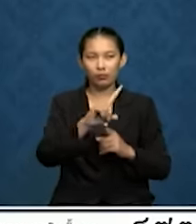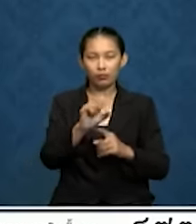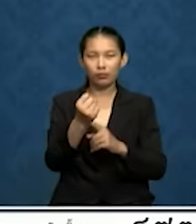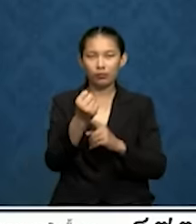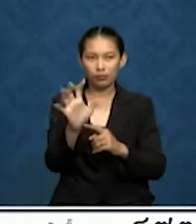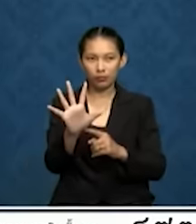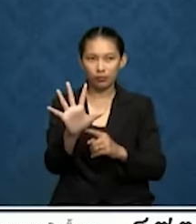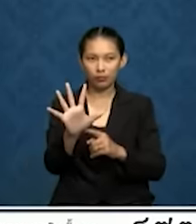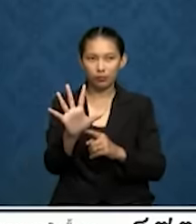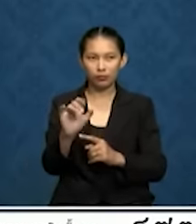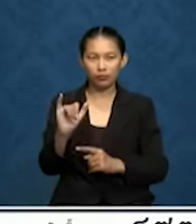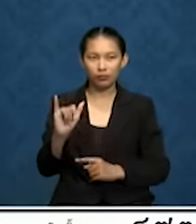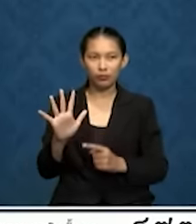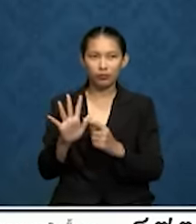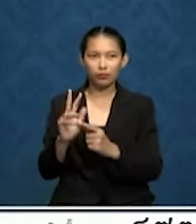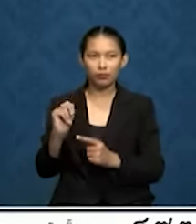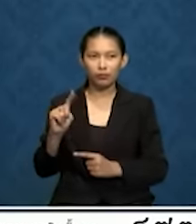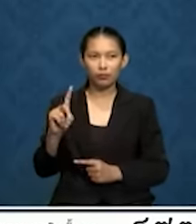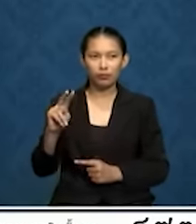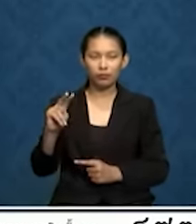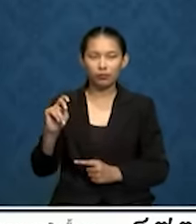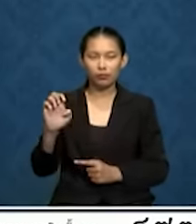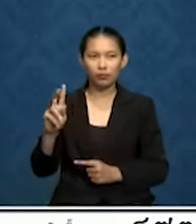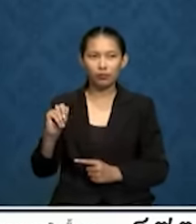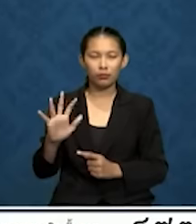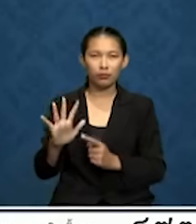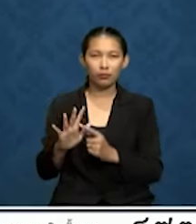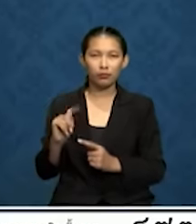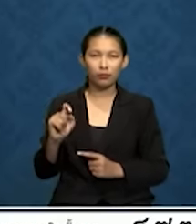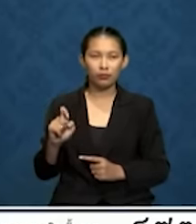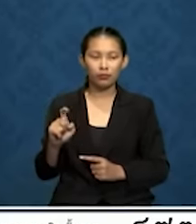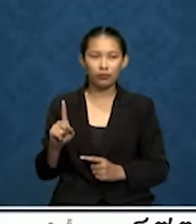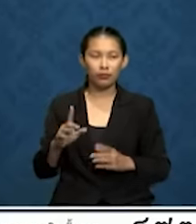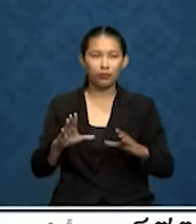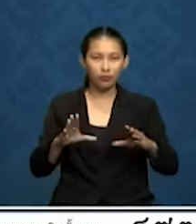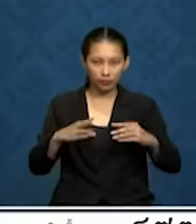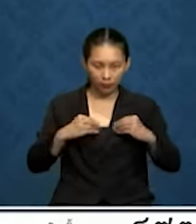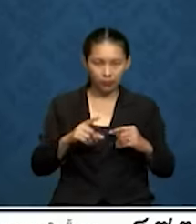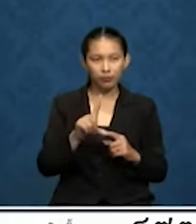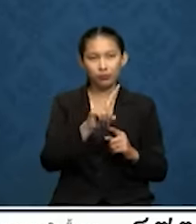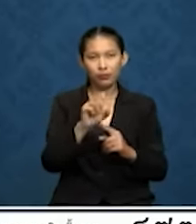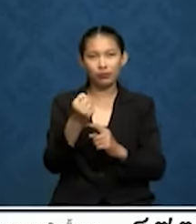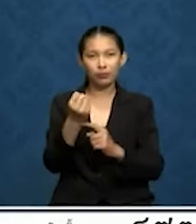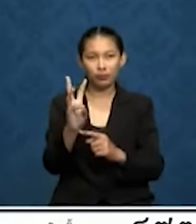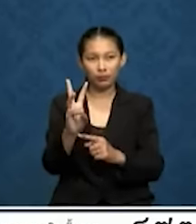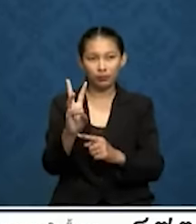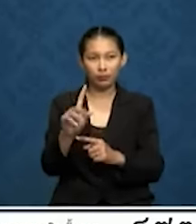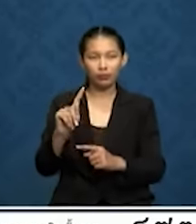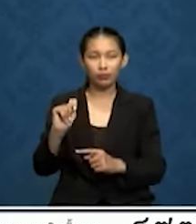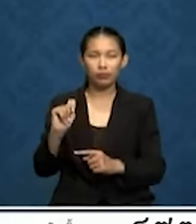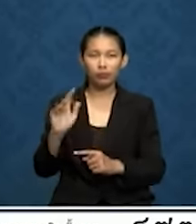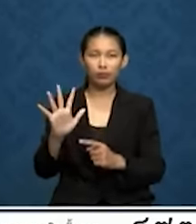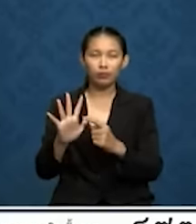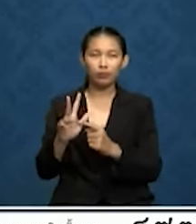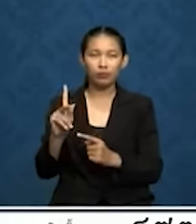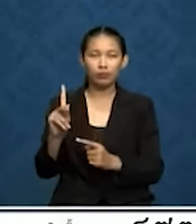115นางยานีนาถเข็มนา เห็นชอบค่ะ 116นายถากู